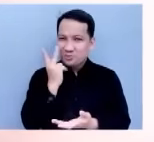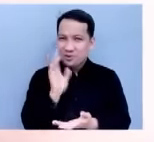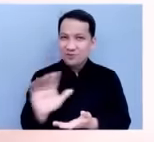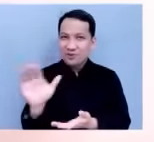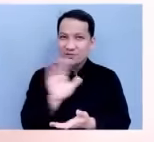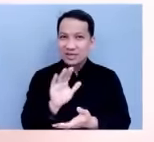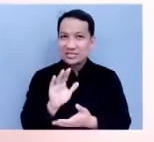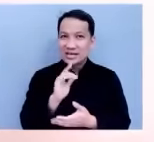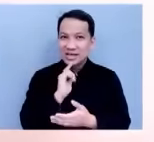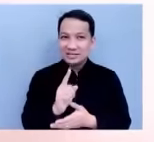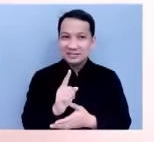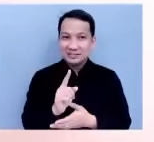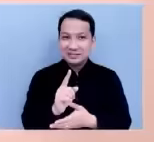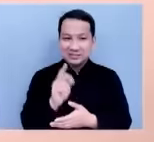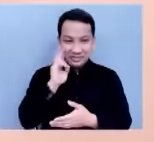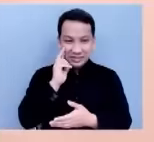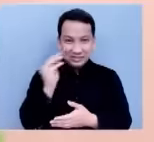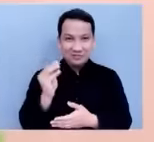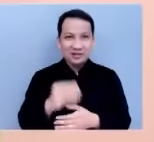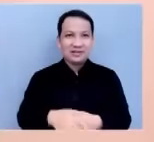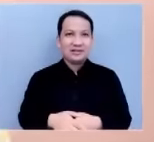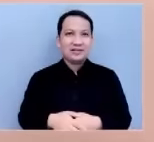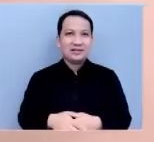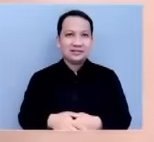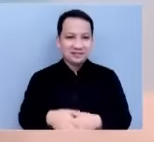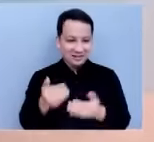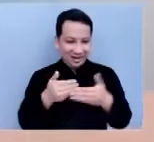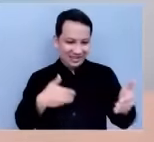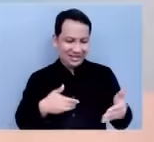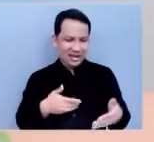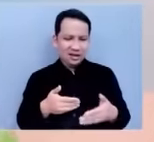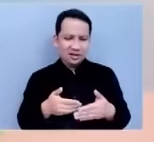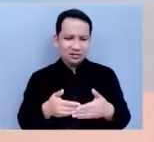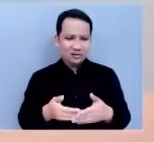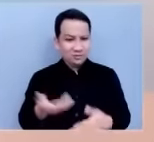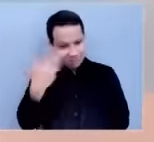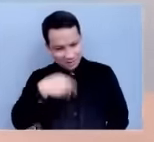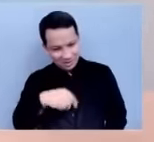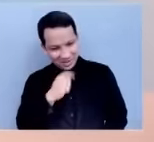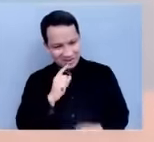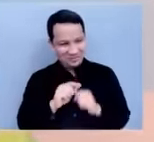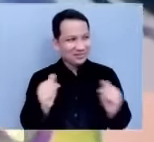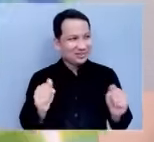isang Ryza Mae Deason? Bukod po sa kagandahan. Oo naman.